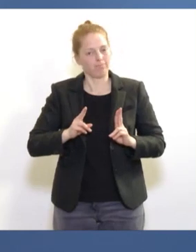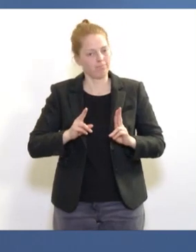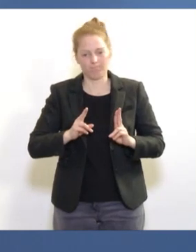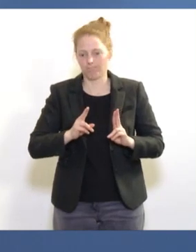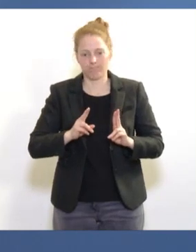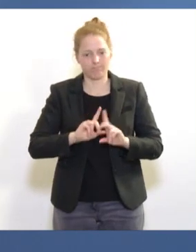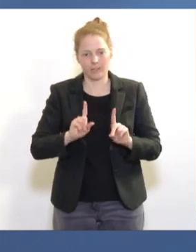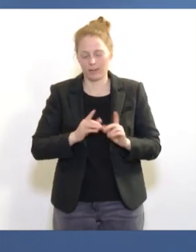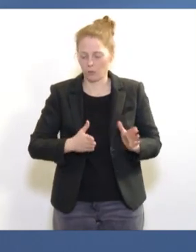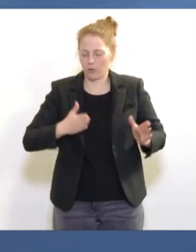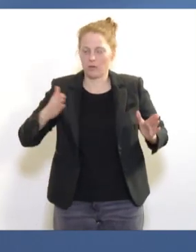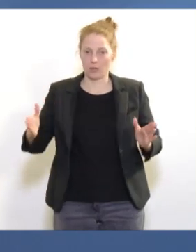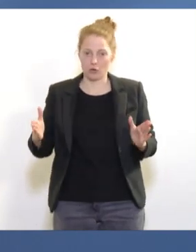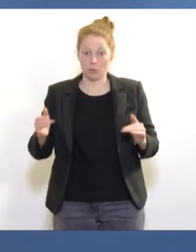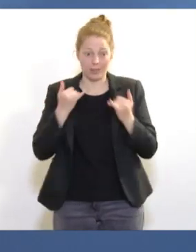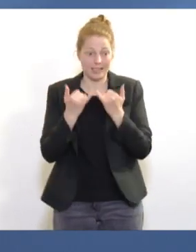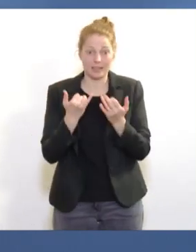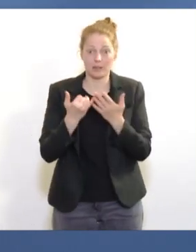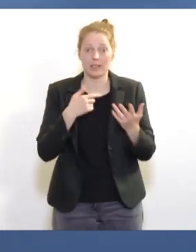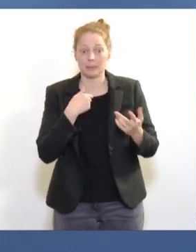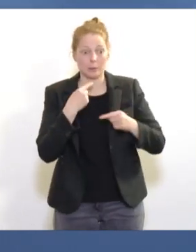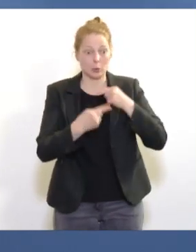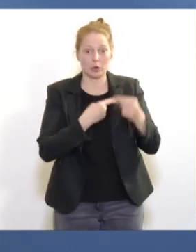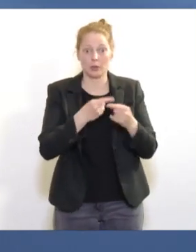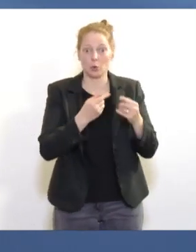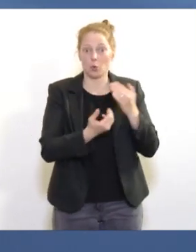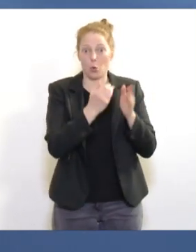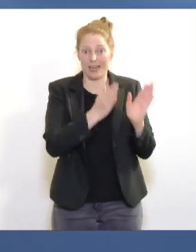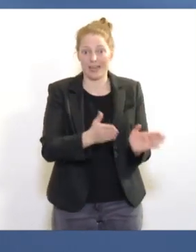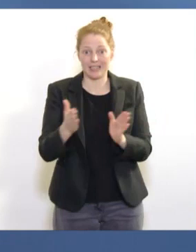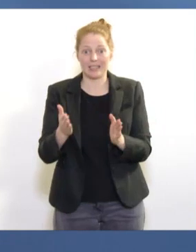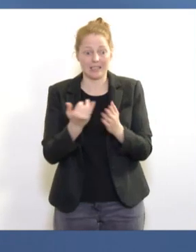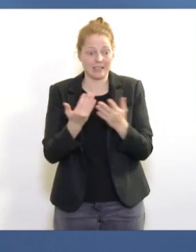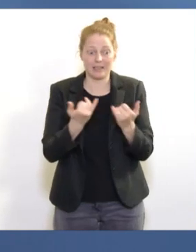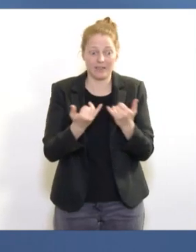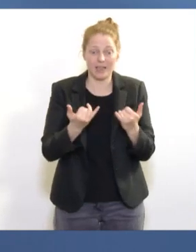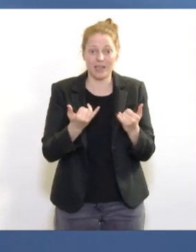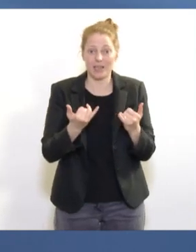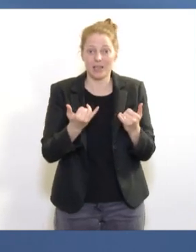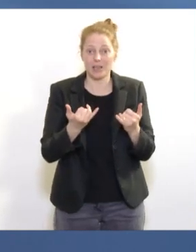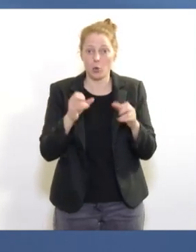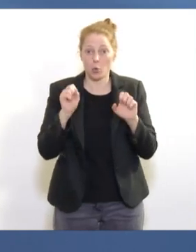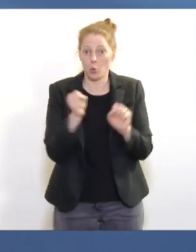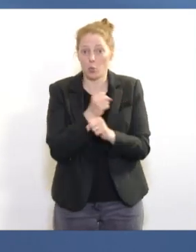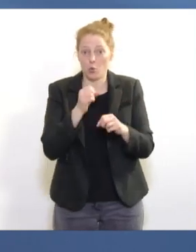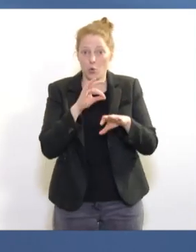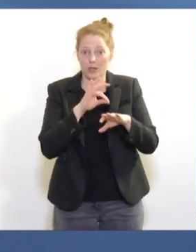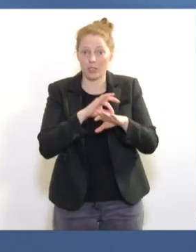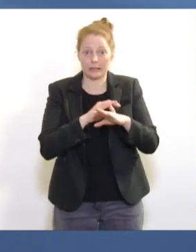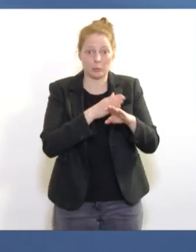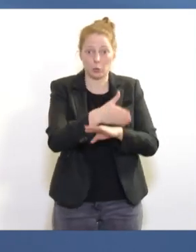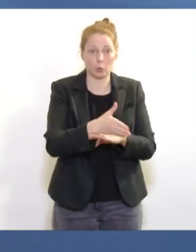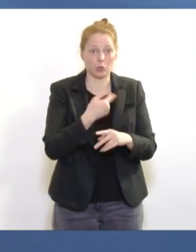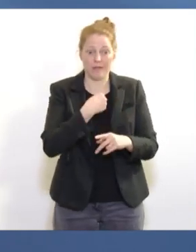verlängert, sodass keinem den Lohn an einer Reklassementsprozedur durch eine Delaysgeschichte ein Nudel gibt entstehen.